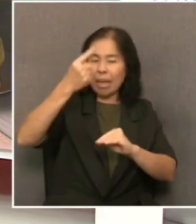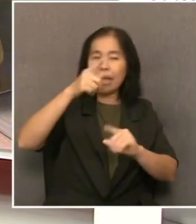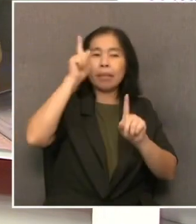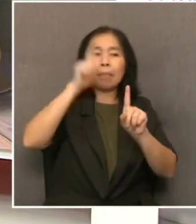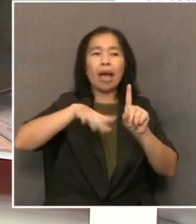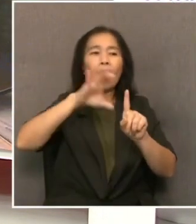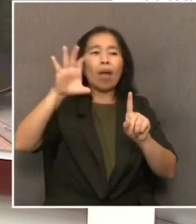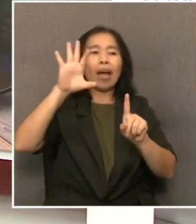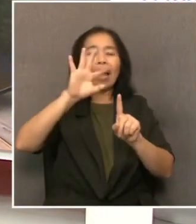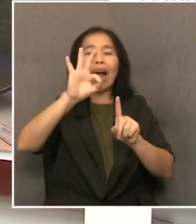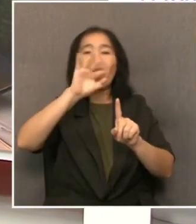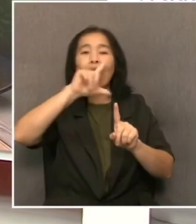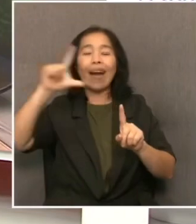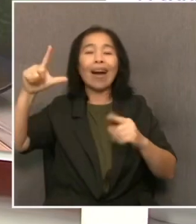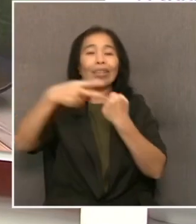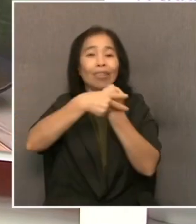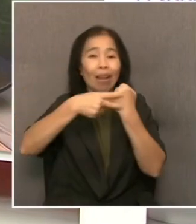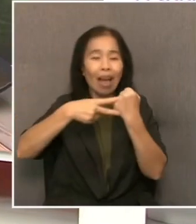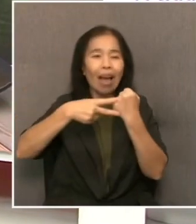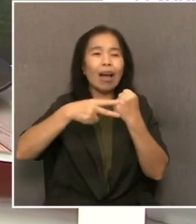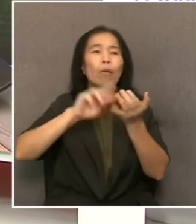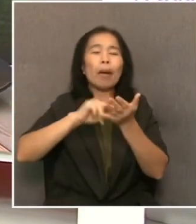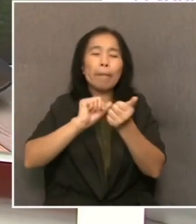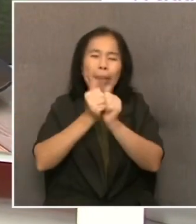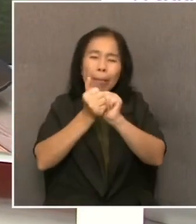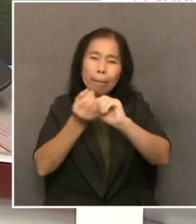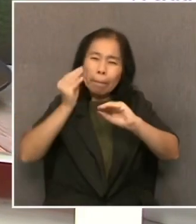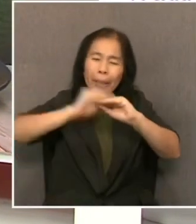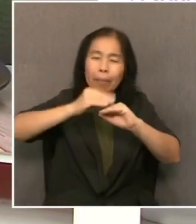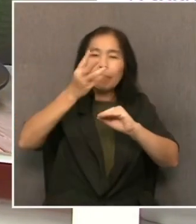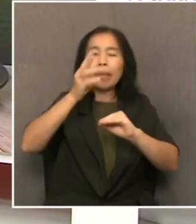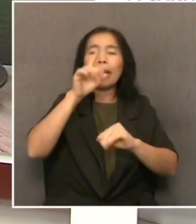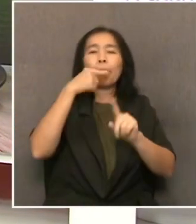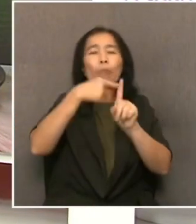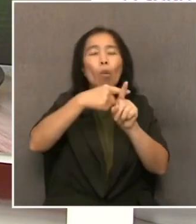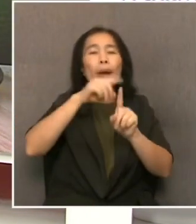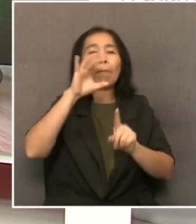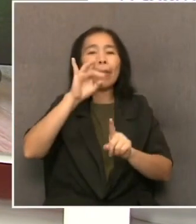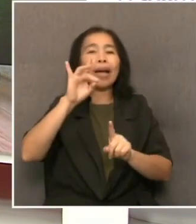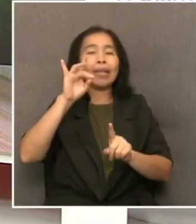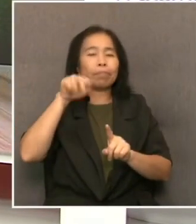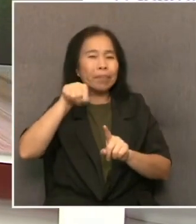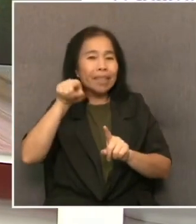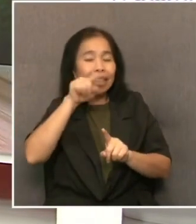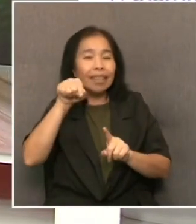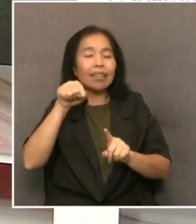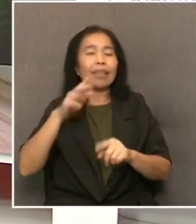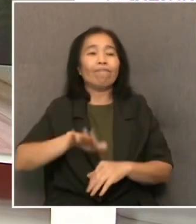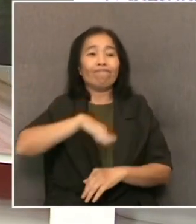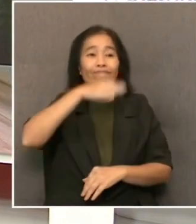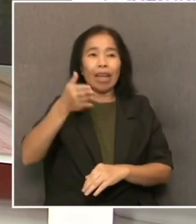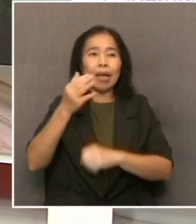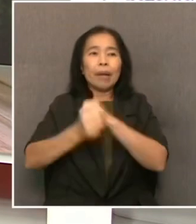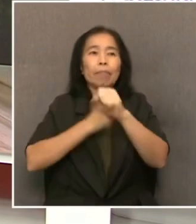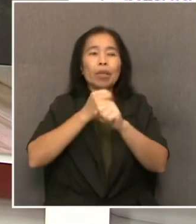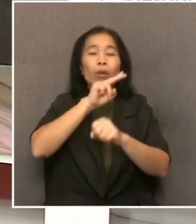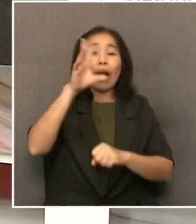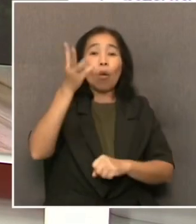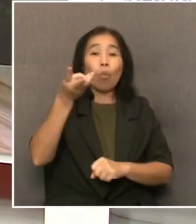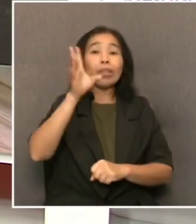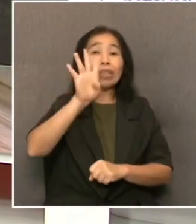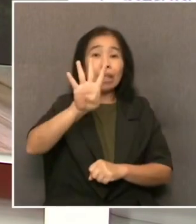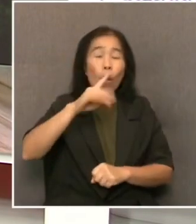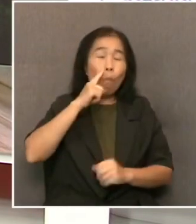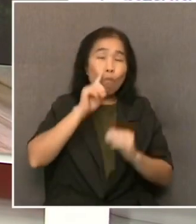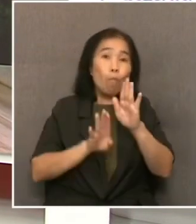ดอลลาร์ขยายตัวน้อยลงนิดนึงนะคะ 78%แต่ว่ามาดูปีถัดไปสิคะปี 2564พุ่ง